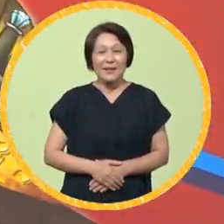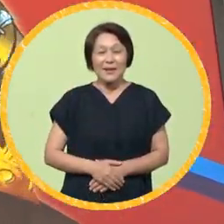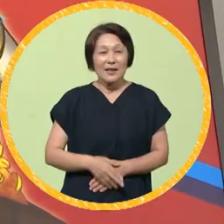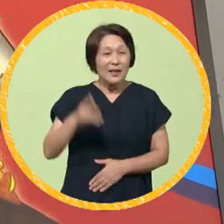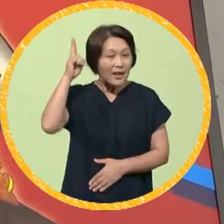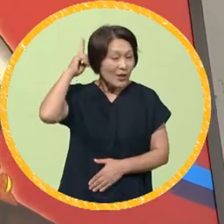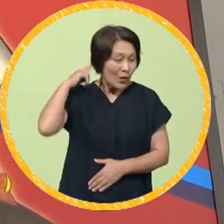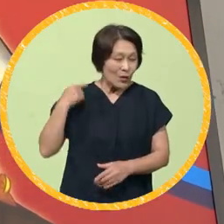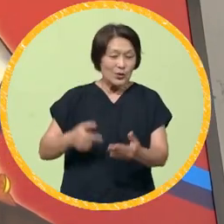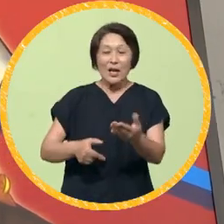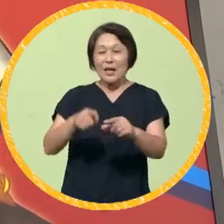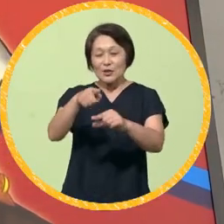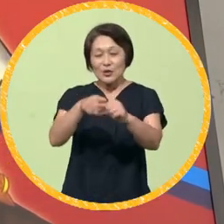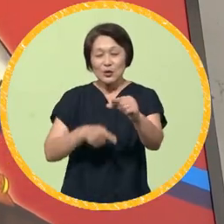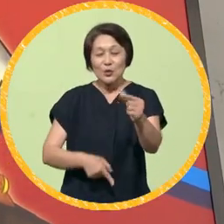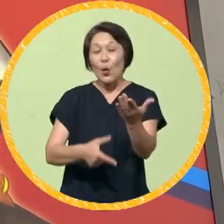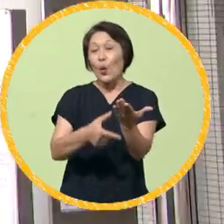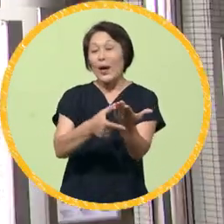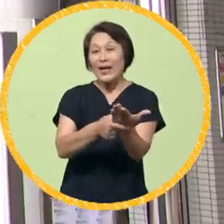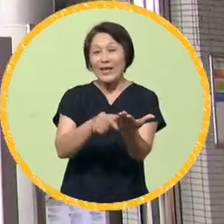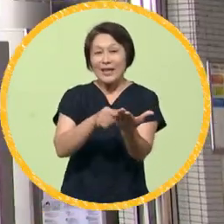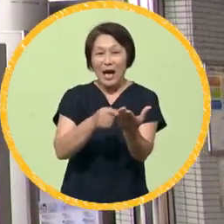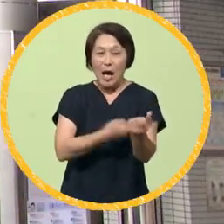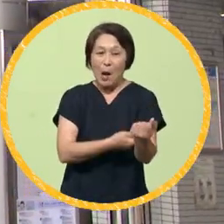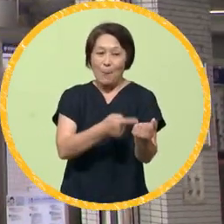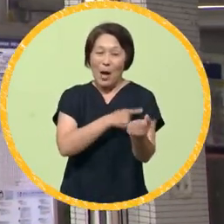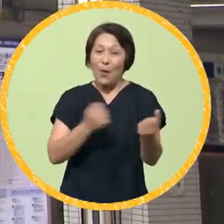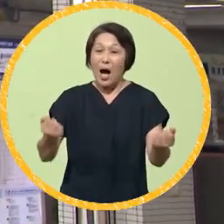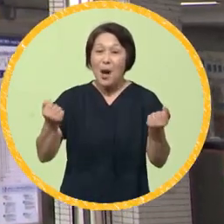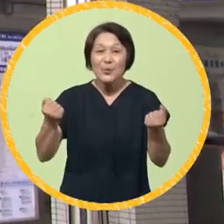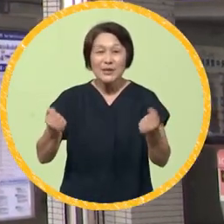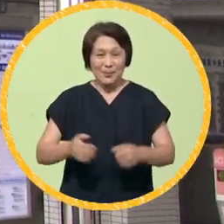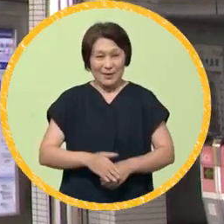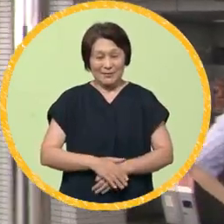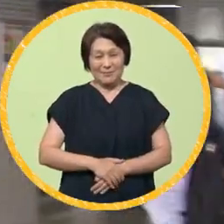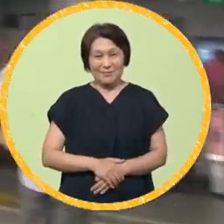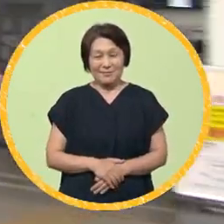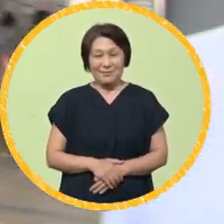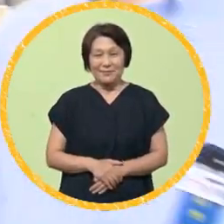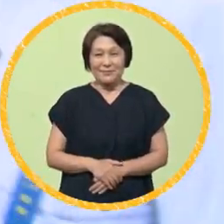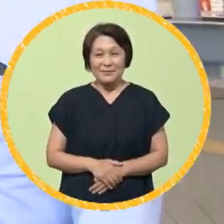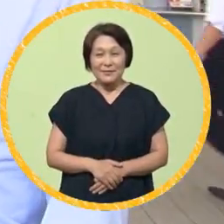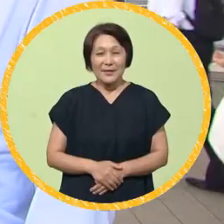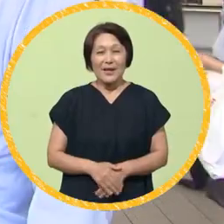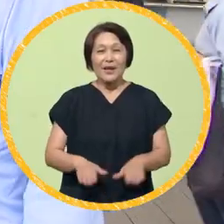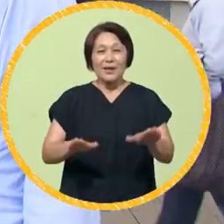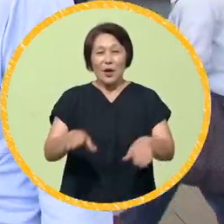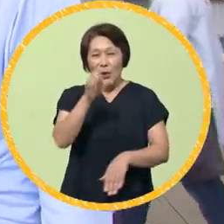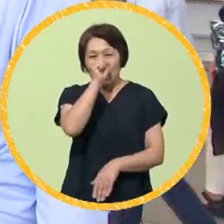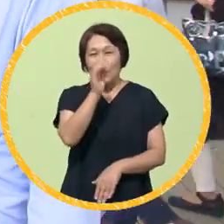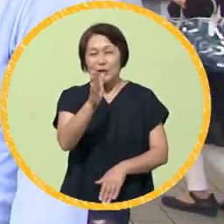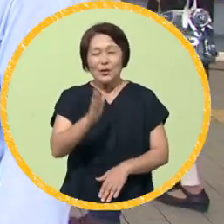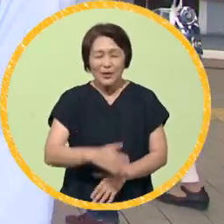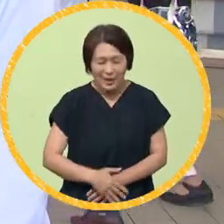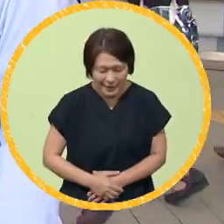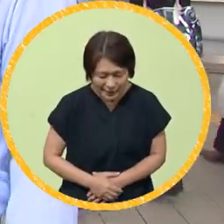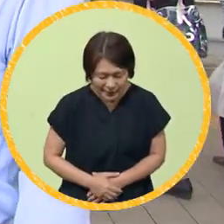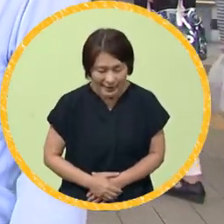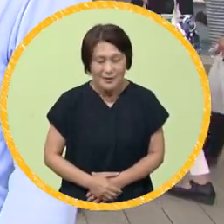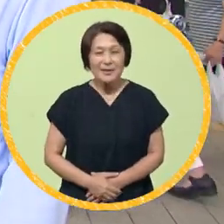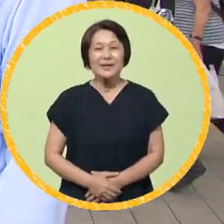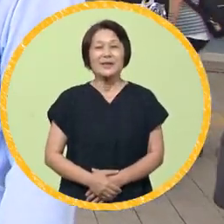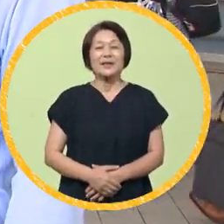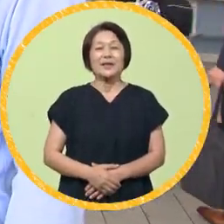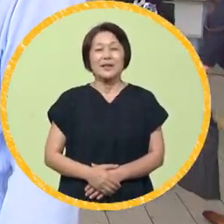横須賀中央駅がかなりパワーアップしてますよ。いやちょっと 今日はよろしくお願いします。石塚さ